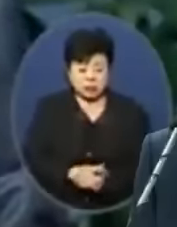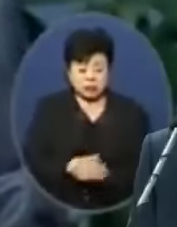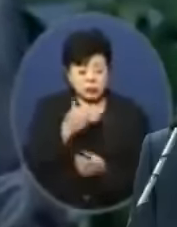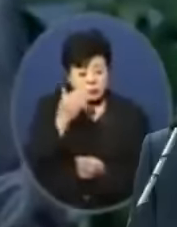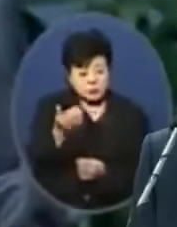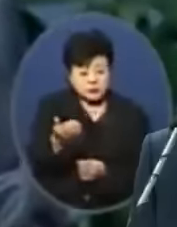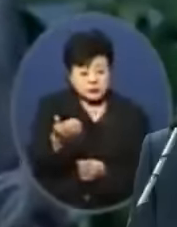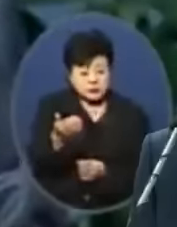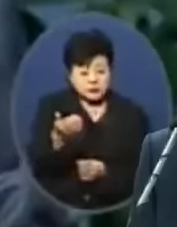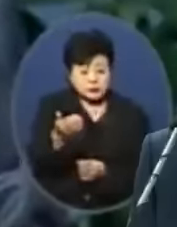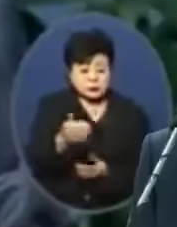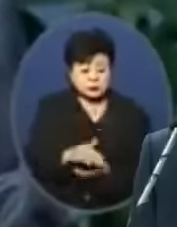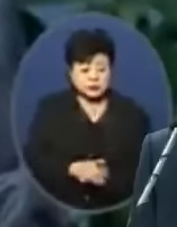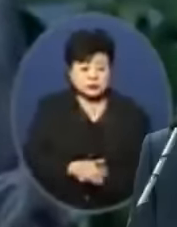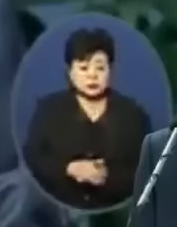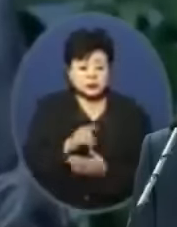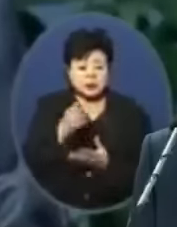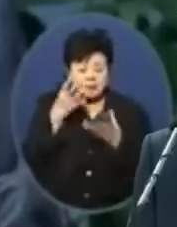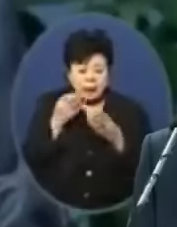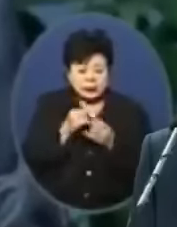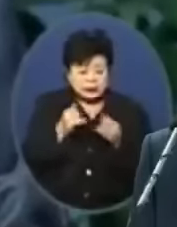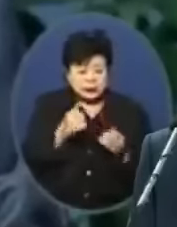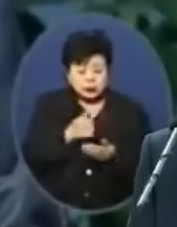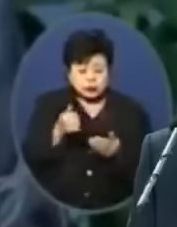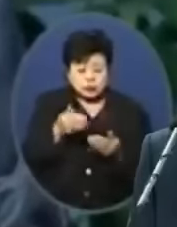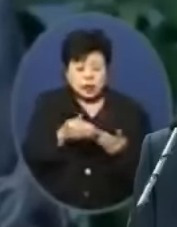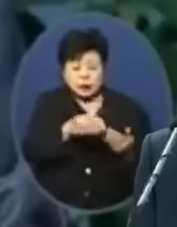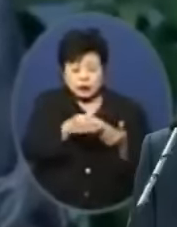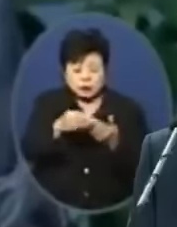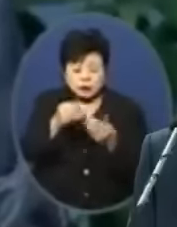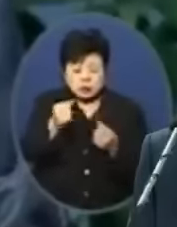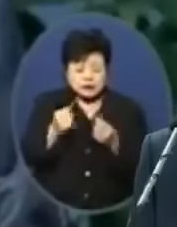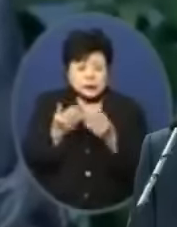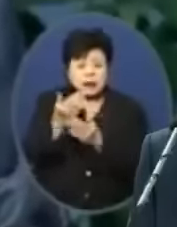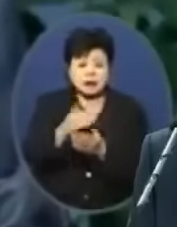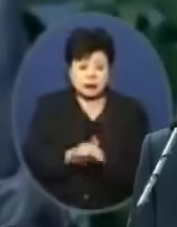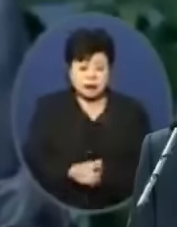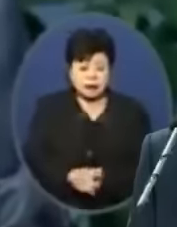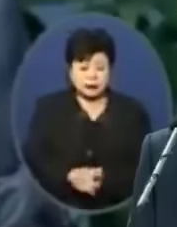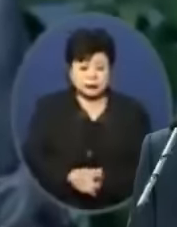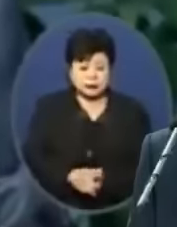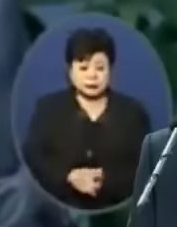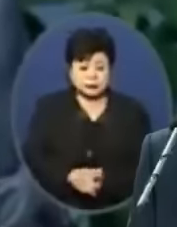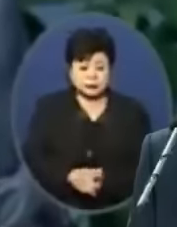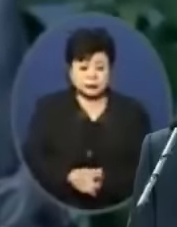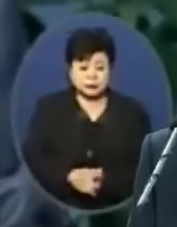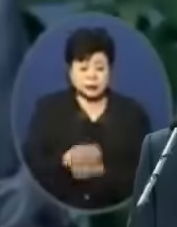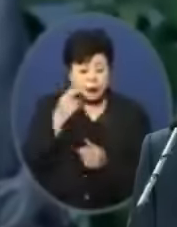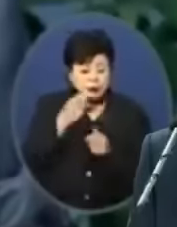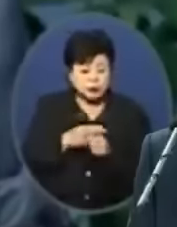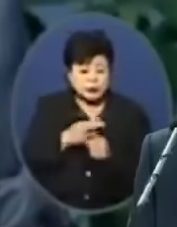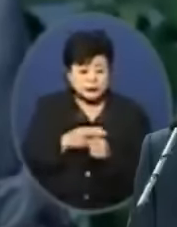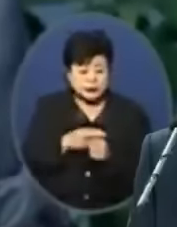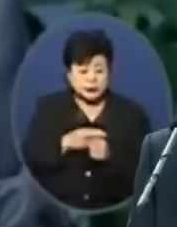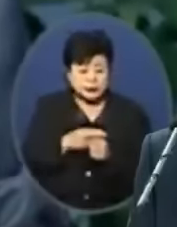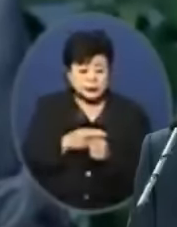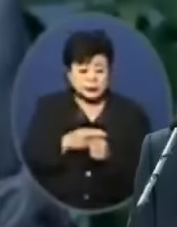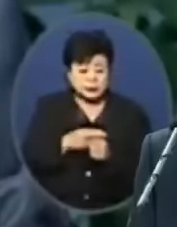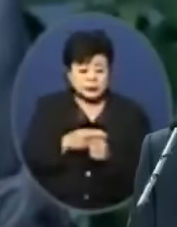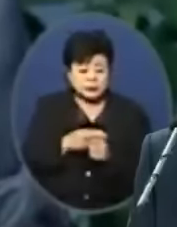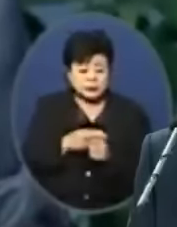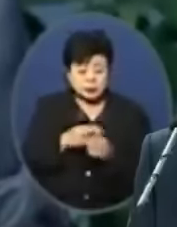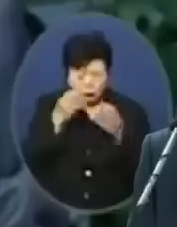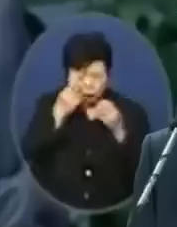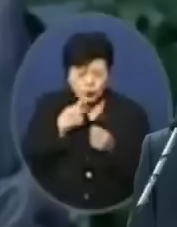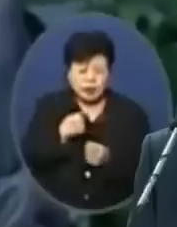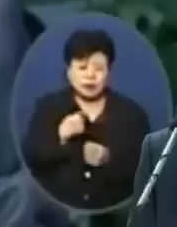여러분 많은 사람을 주께로 인도할 수 있는 힘도 생겨나는 것입니다. 사도 바울 선생이 이렇게